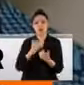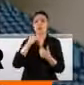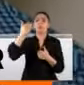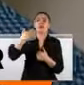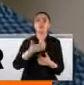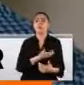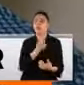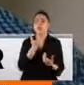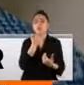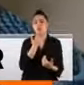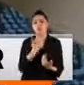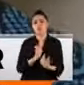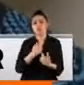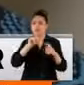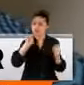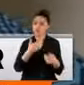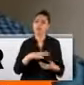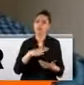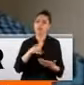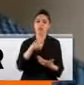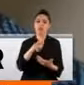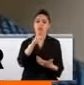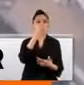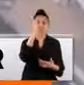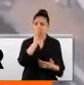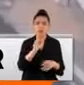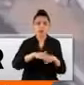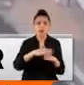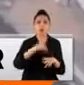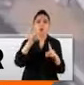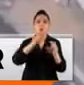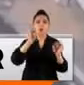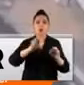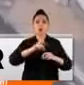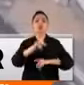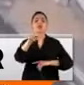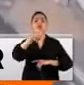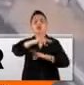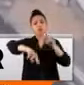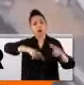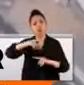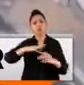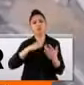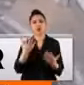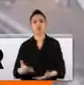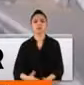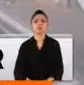canı yanmasın. Bulunmasını istiyorum bu şahısların. Polis şimdi pervasız hırsızların peşinde.